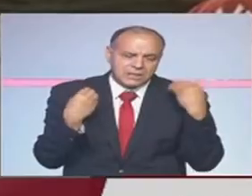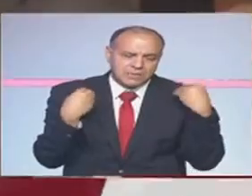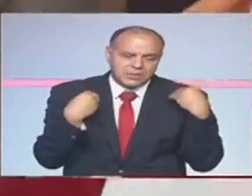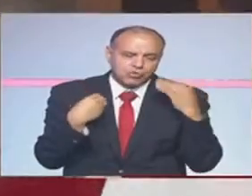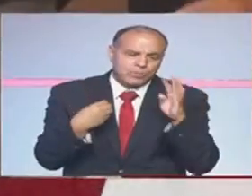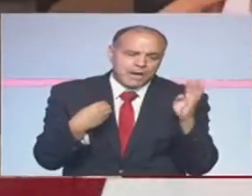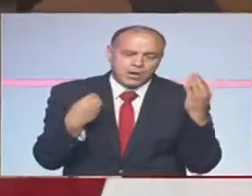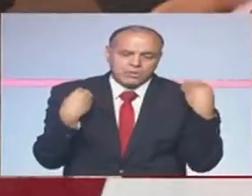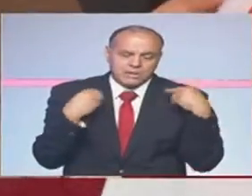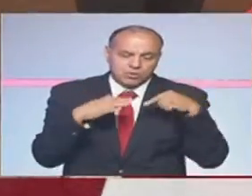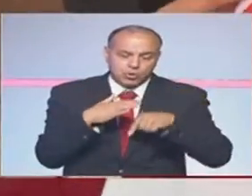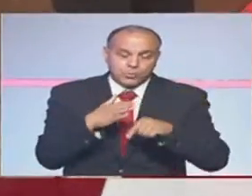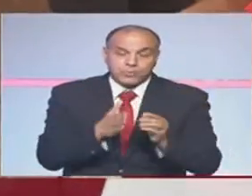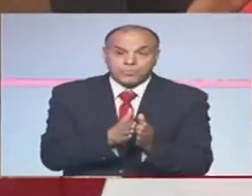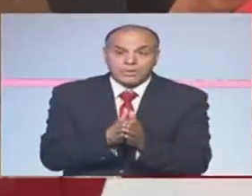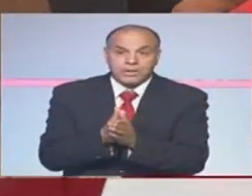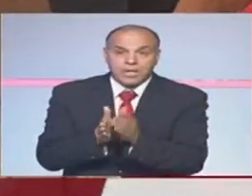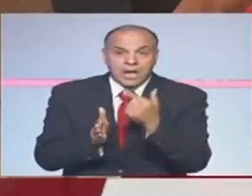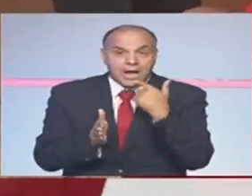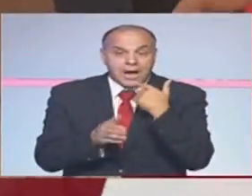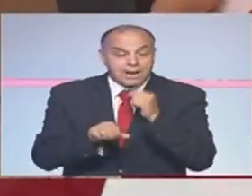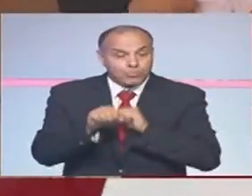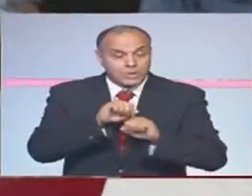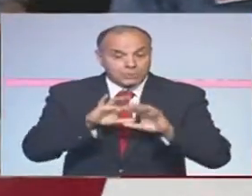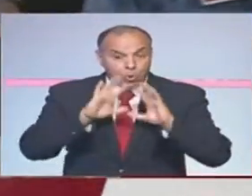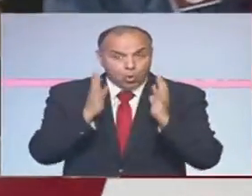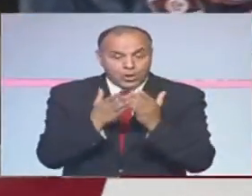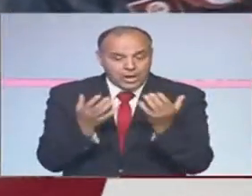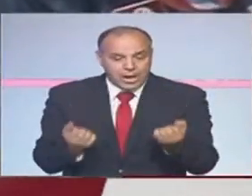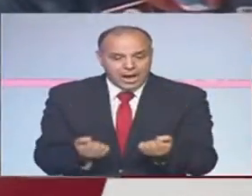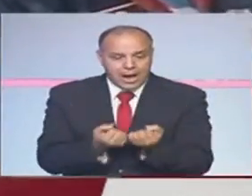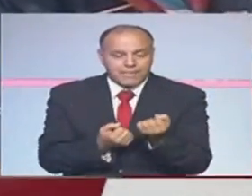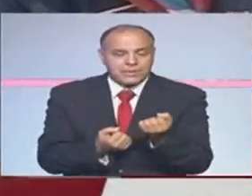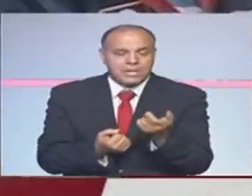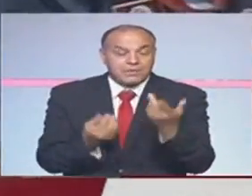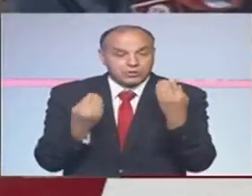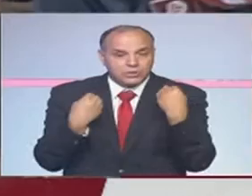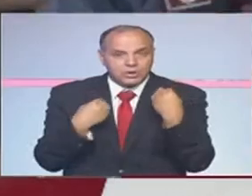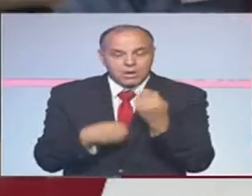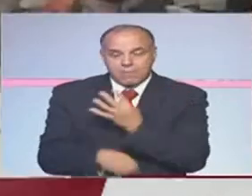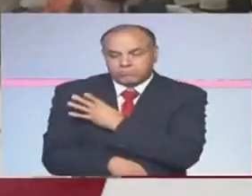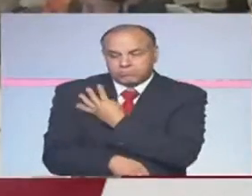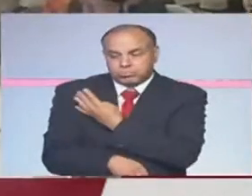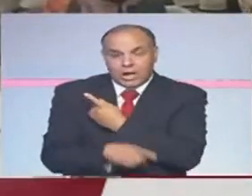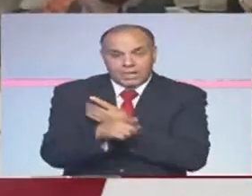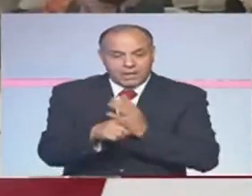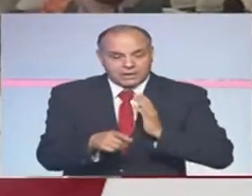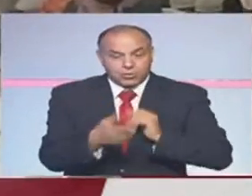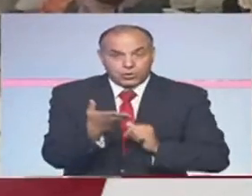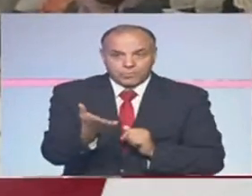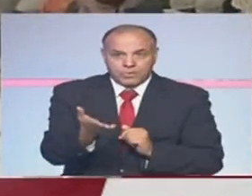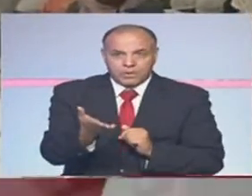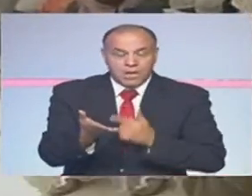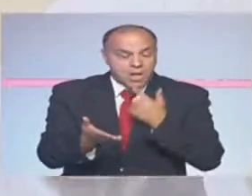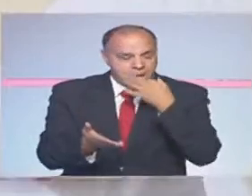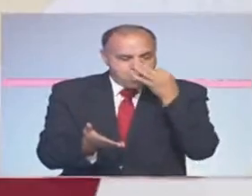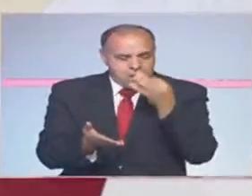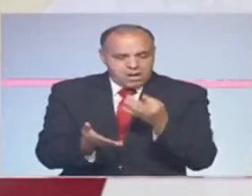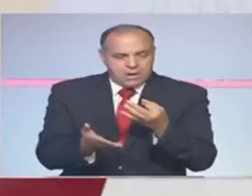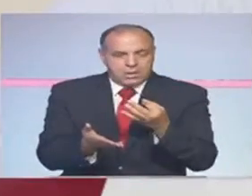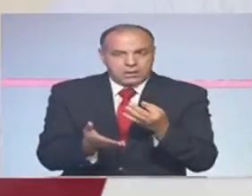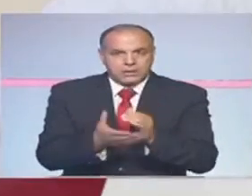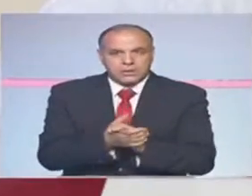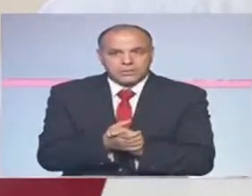الشماليه وقال المنسق العام للحمله بالجهه العميد عبد المجيد السكري قال